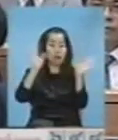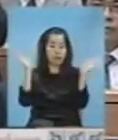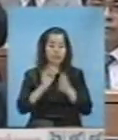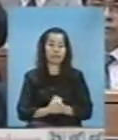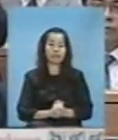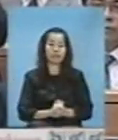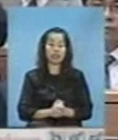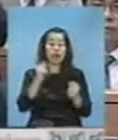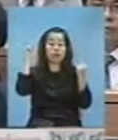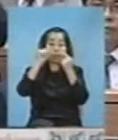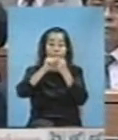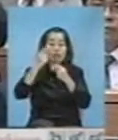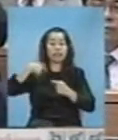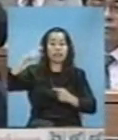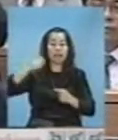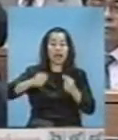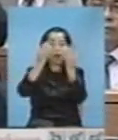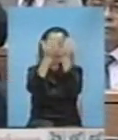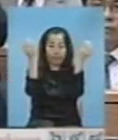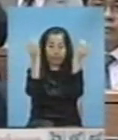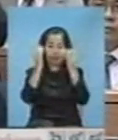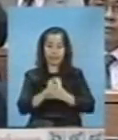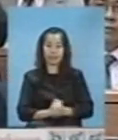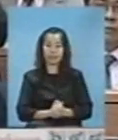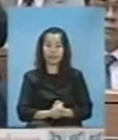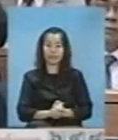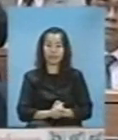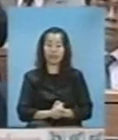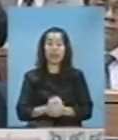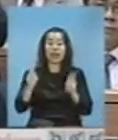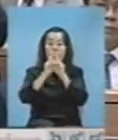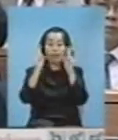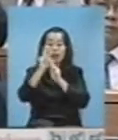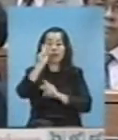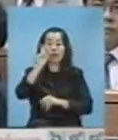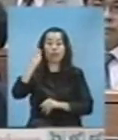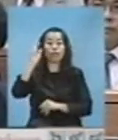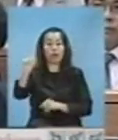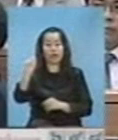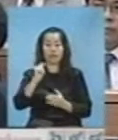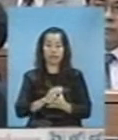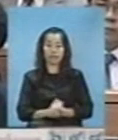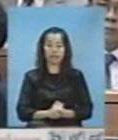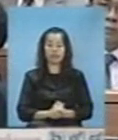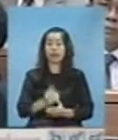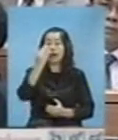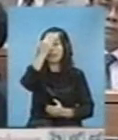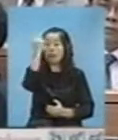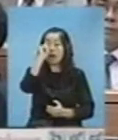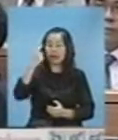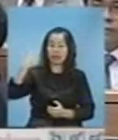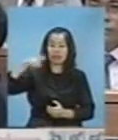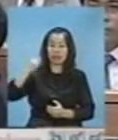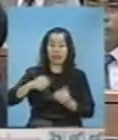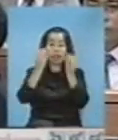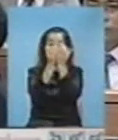ๆโดยเฉพาะศาลรัฐธรรมนูญและคณะกรรมการการเลือกตั้งเพราะศาลรัฐธรรมนูญ